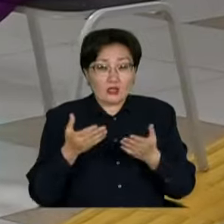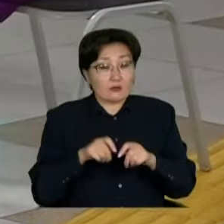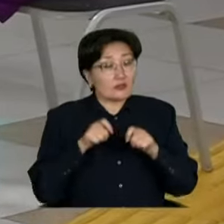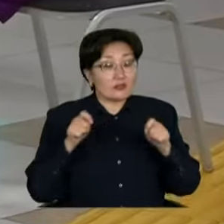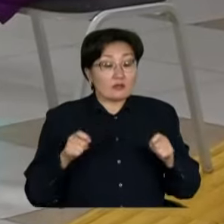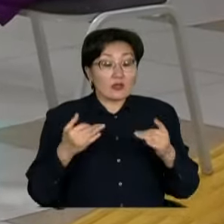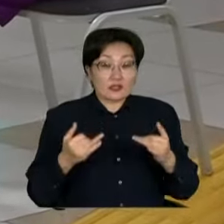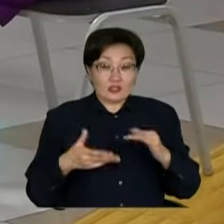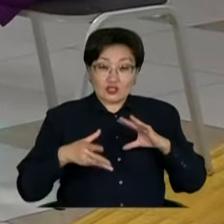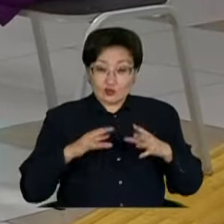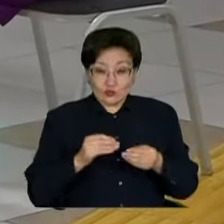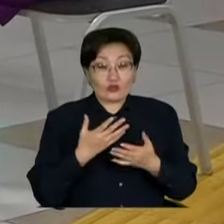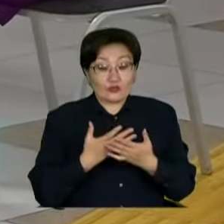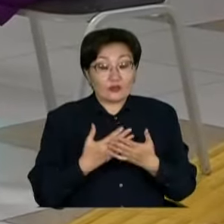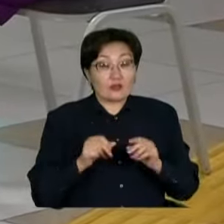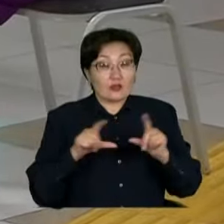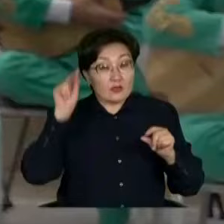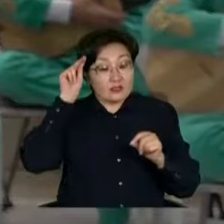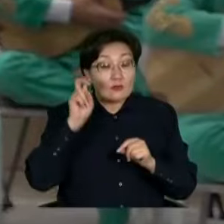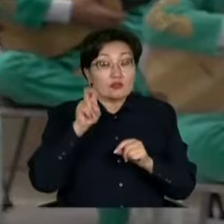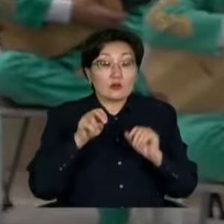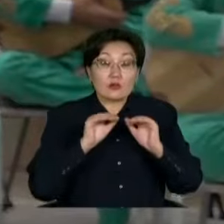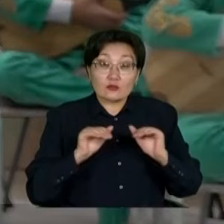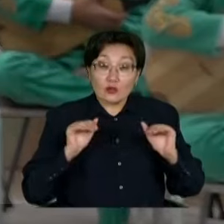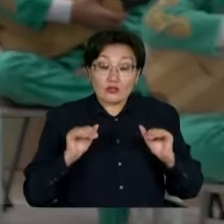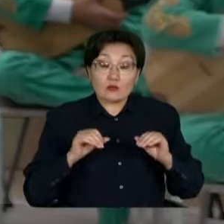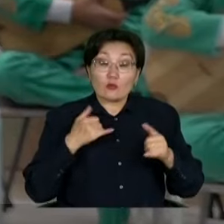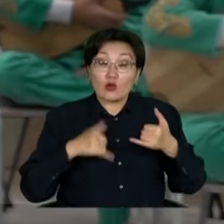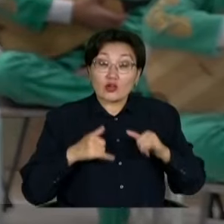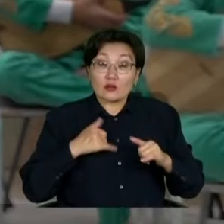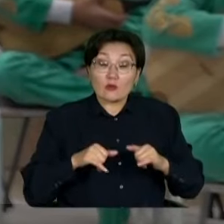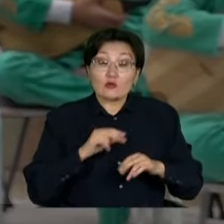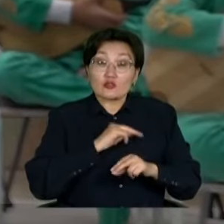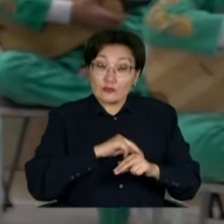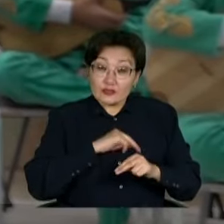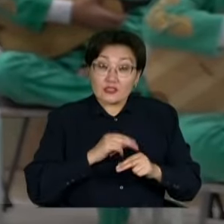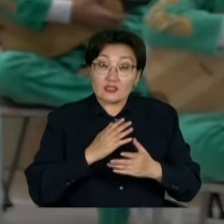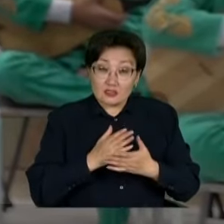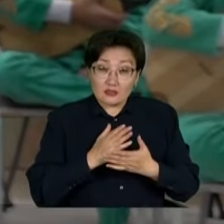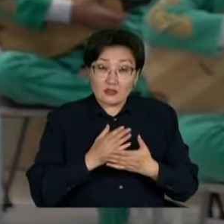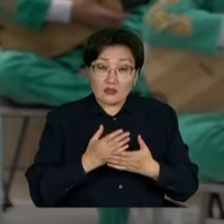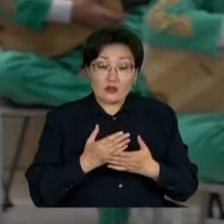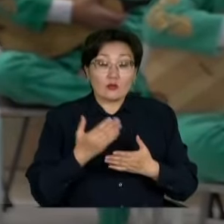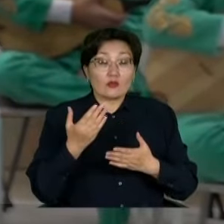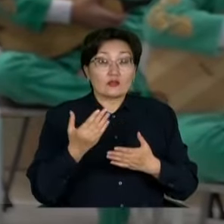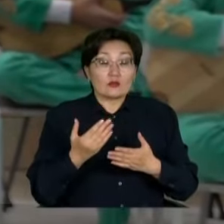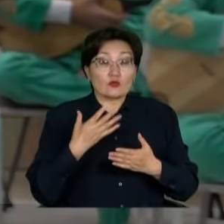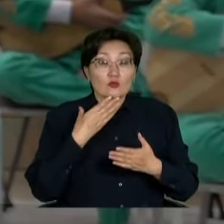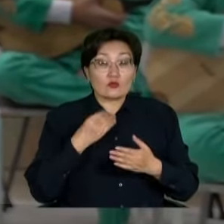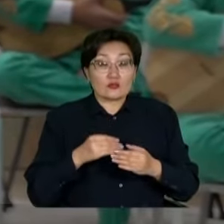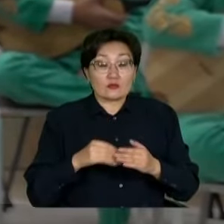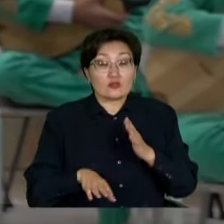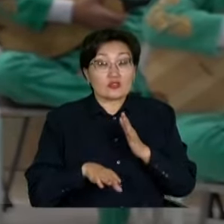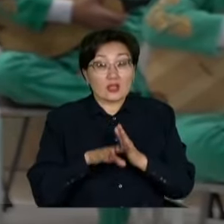соның жемісін көріп отырмын. Мектепке барғаннан кейін, мұғалім болып барғаннан кейін, оларда өздерінің жаңағы жақсылықтарын көрсете